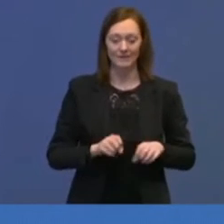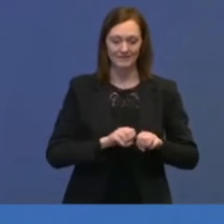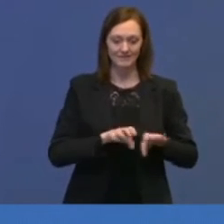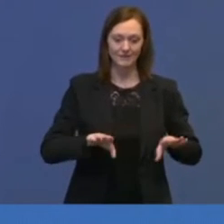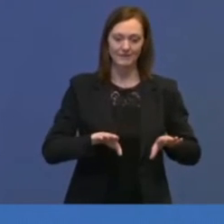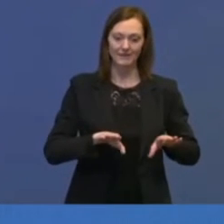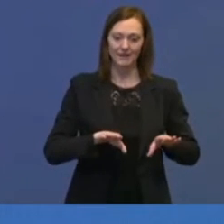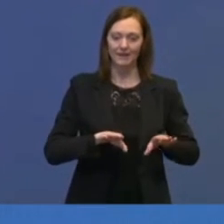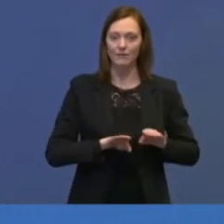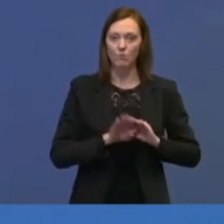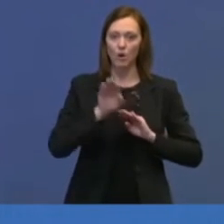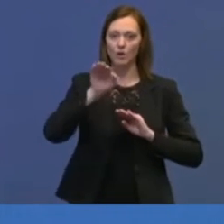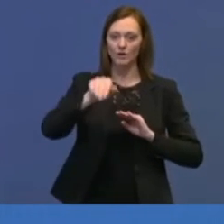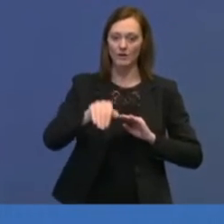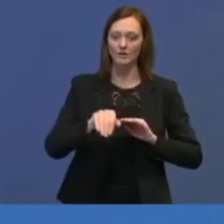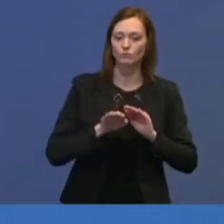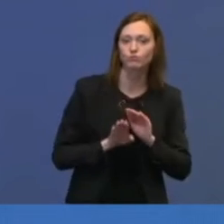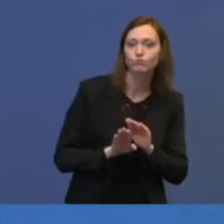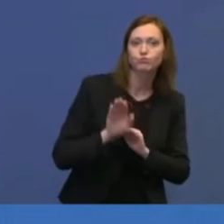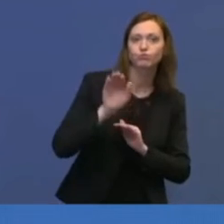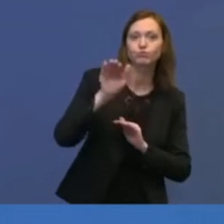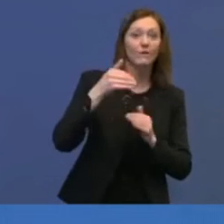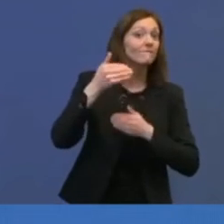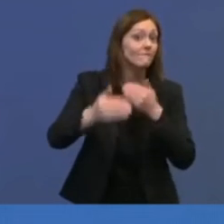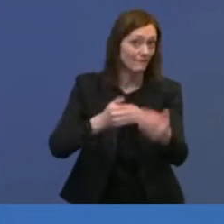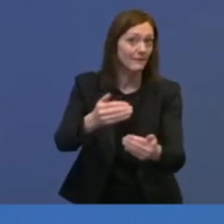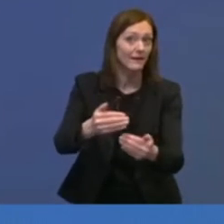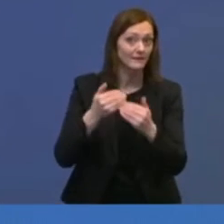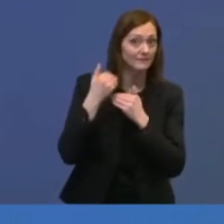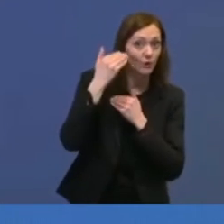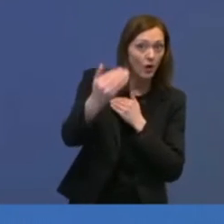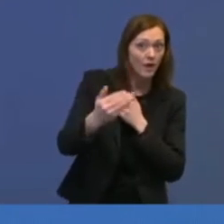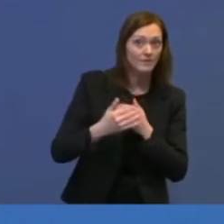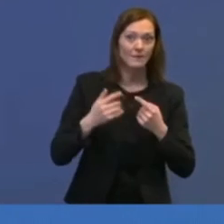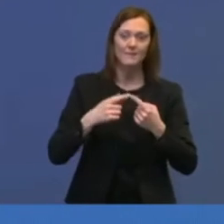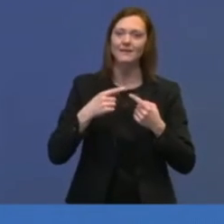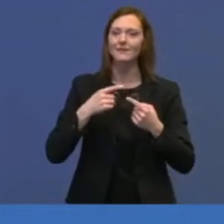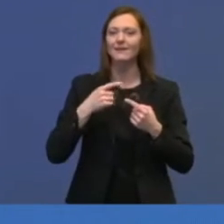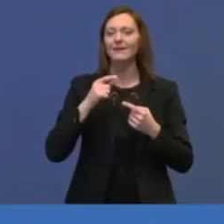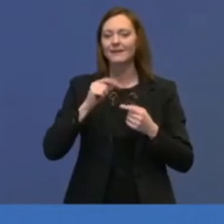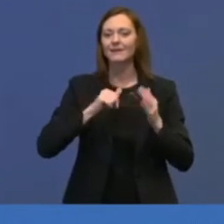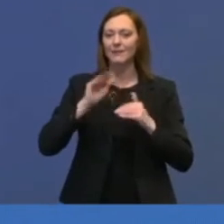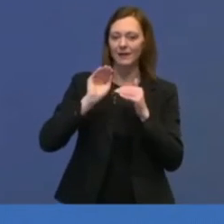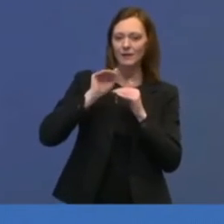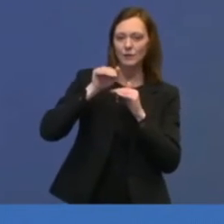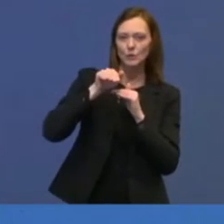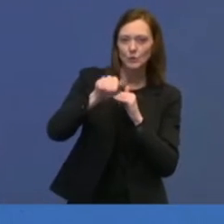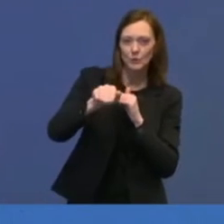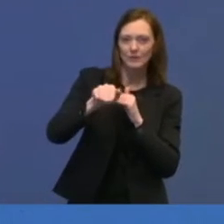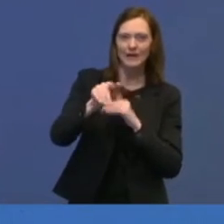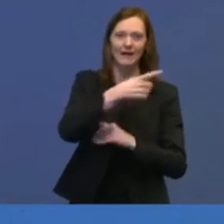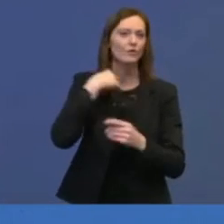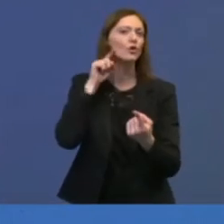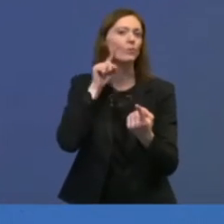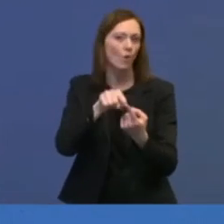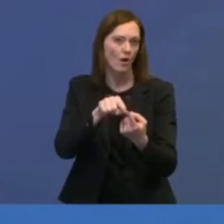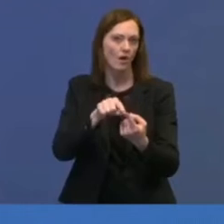Isqaadzeen taa udurku wai badan doonta waktiga soos soqda. Lakin waxa hadafku ya hay in laa xakka meyo.